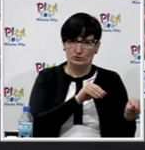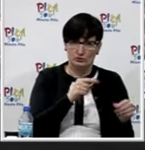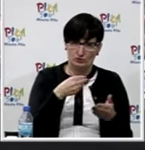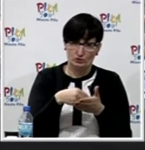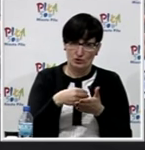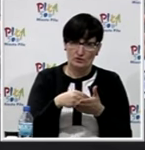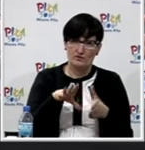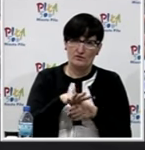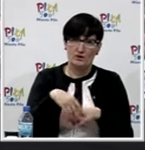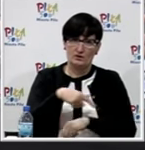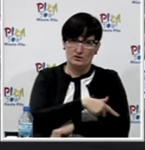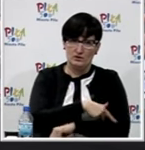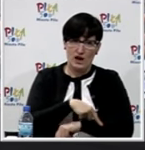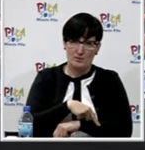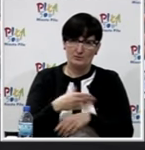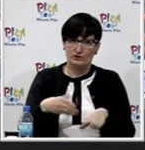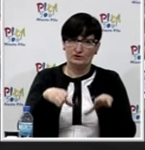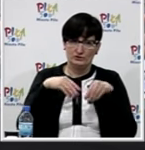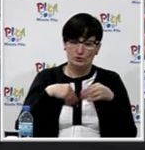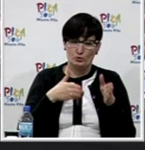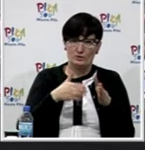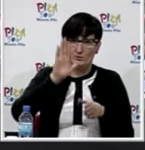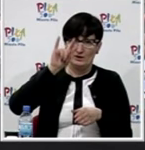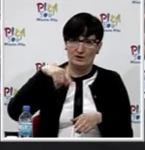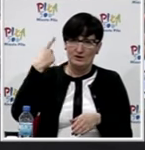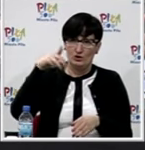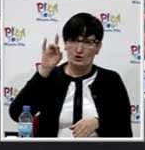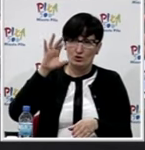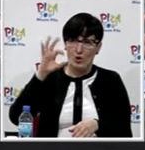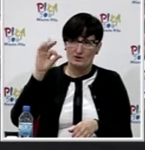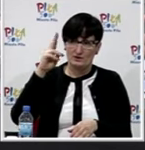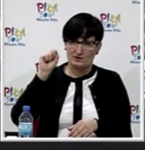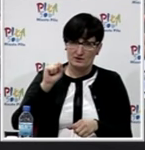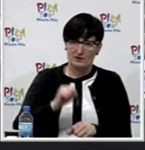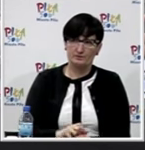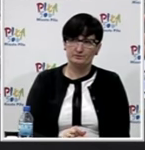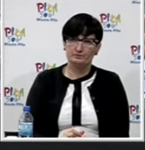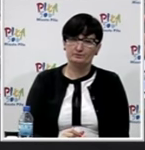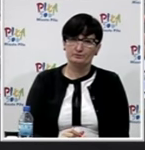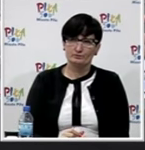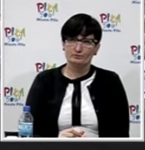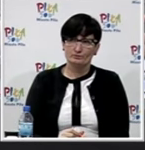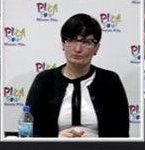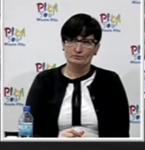w ramach realizacji przedsięwzięcia pod nazwą ulica Bydgoska. W związku z rozstrzygnięciem z otwarciem